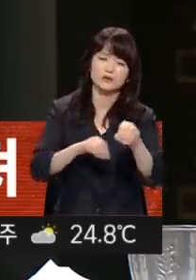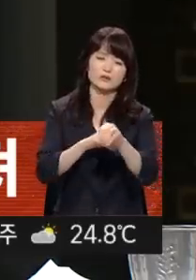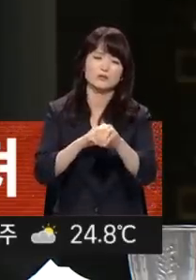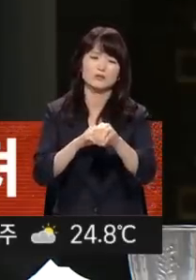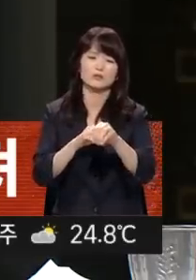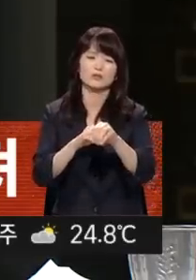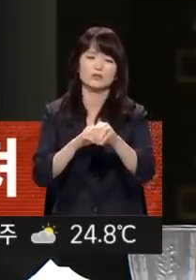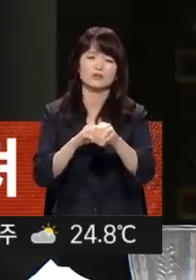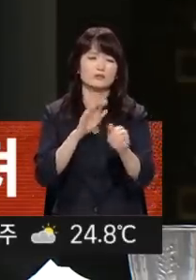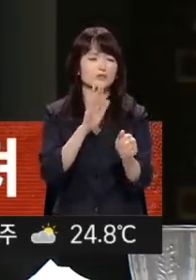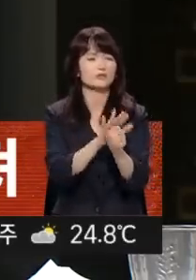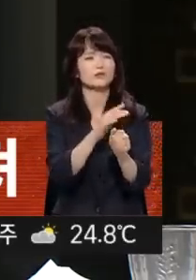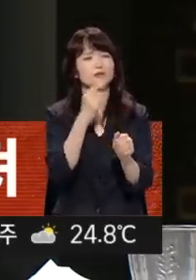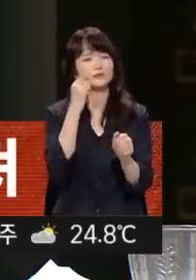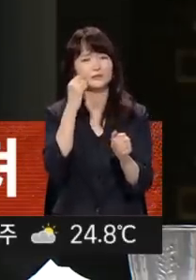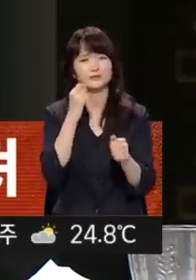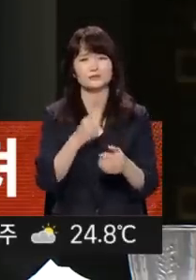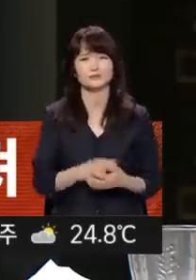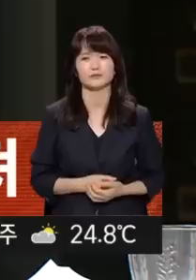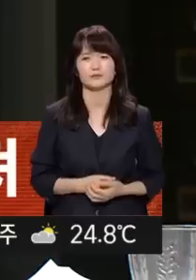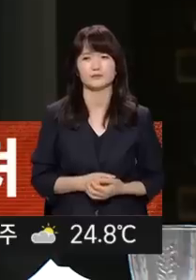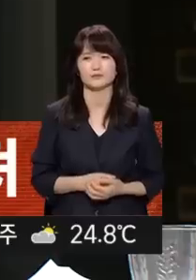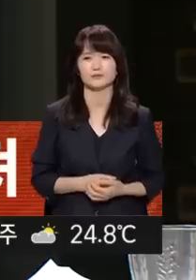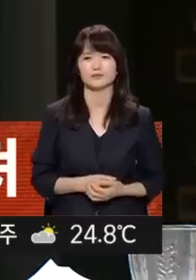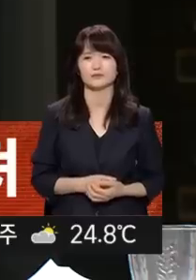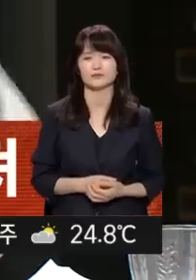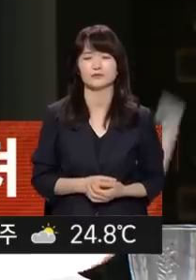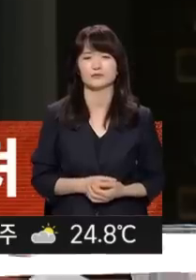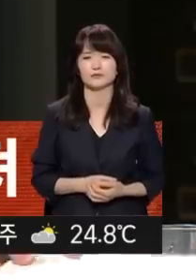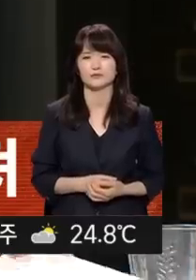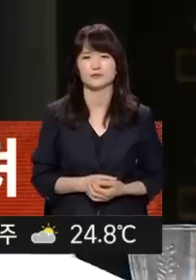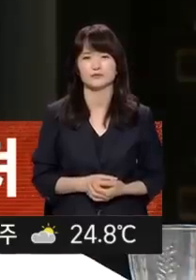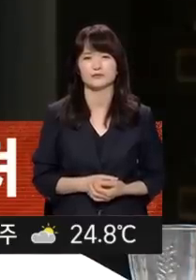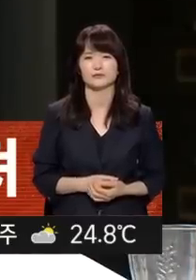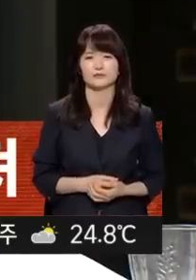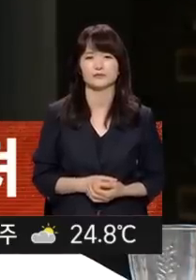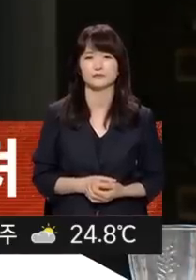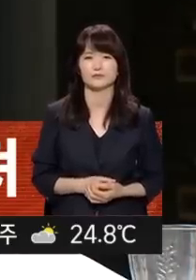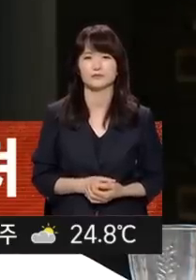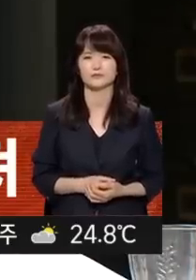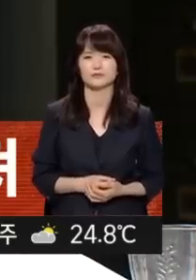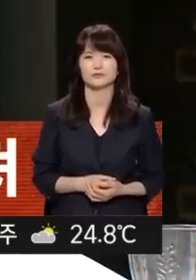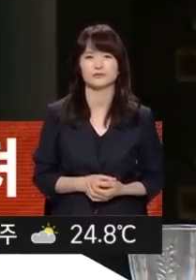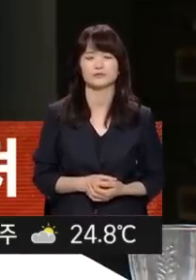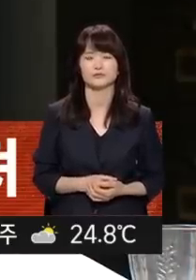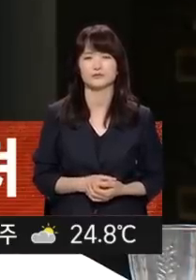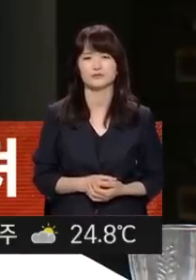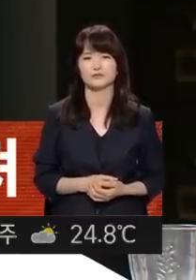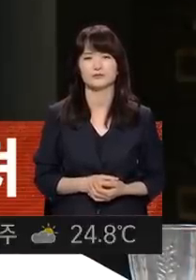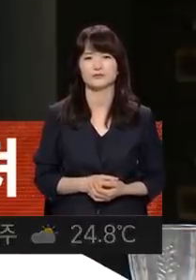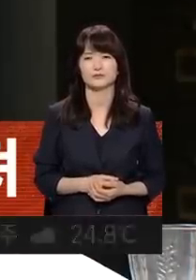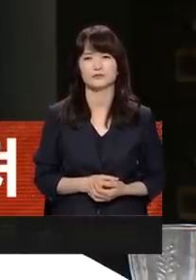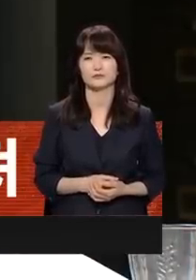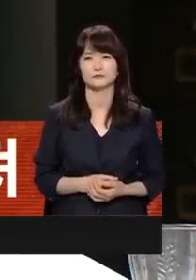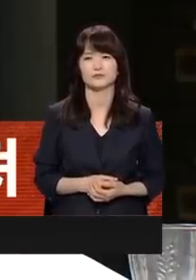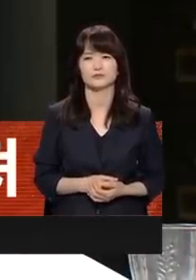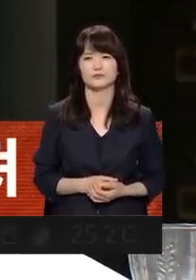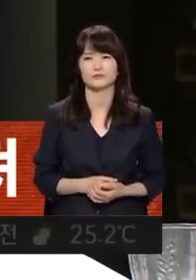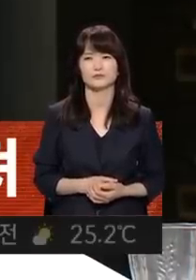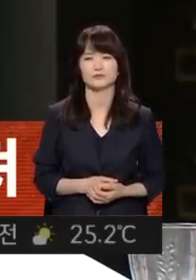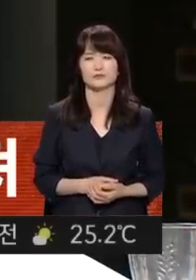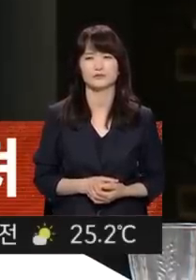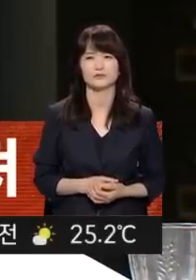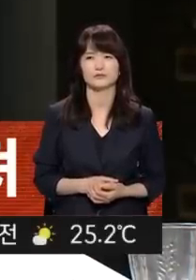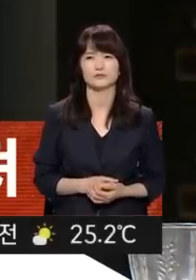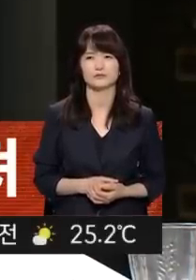그 사지로 몰아 넣었던 겁니다 제가 교수님께 마지막에 좀 정리 말씀 부탁드리고요 양변호사님 그러면 입면